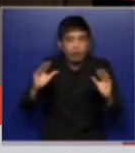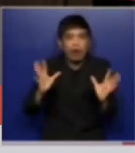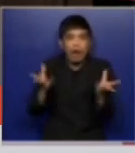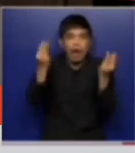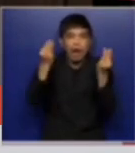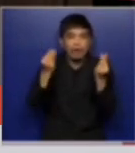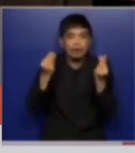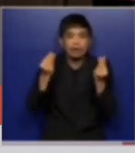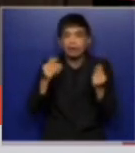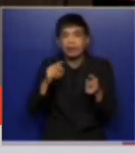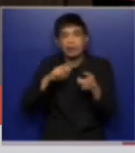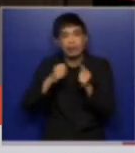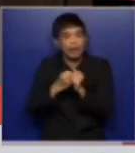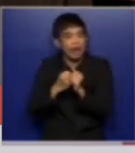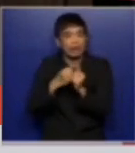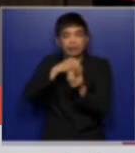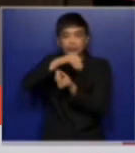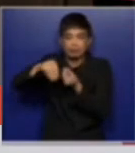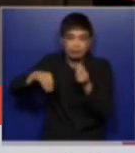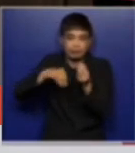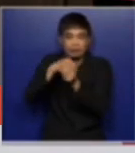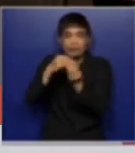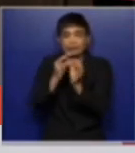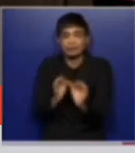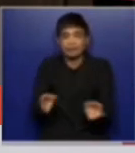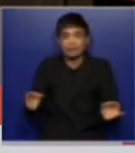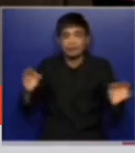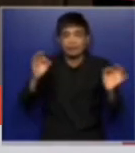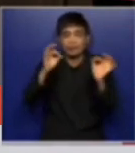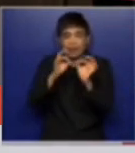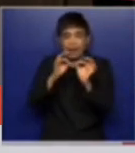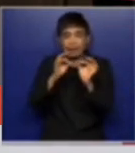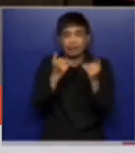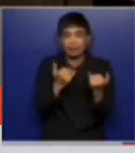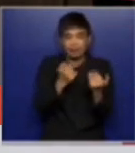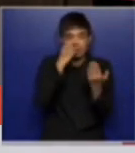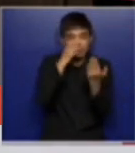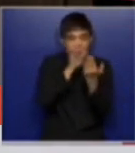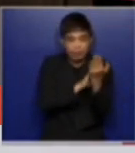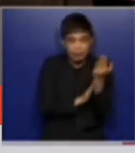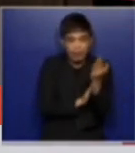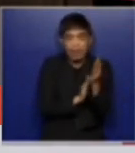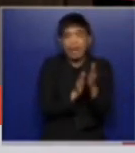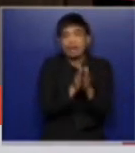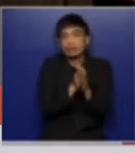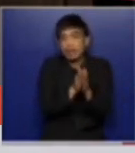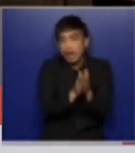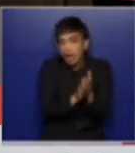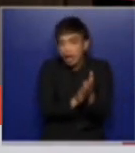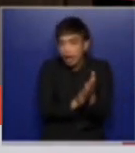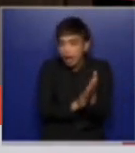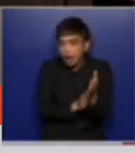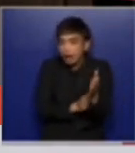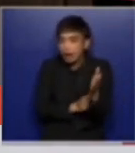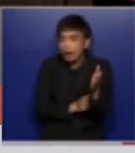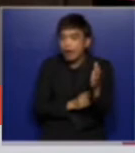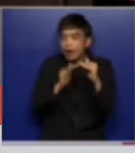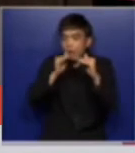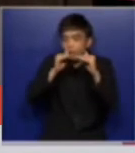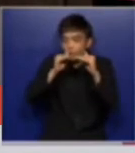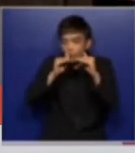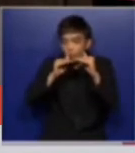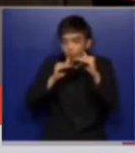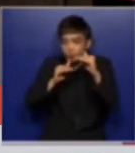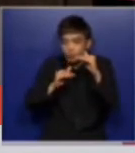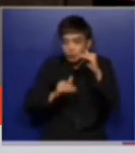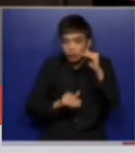ศคู่ค้าเป็นสำคัญสัญญาณของเศรษฐกิจของไทยเริ่มชะลอตัวตั้งแต่ครึ่งปีหลังของปี2562มาแล้วครับท่านประธ